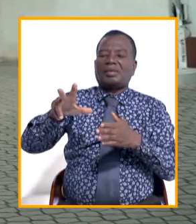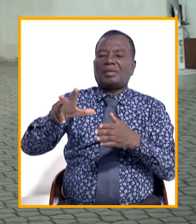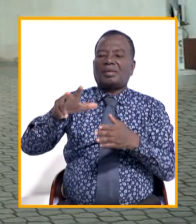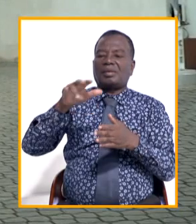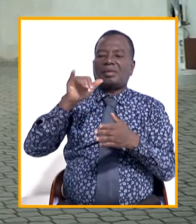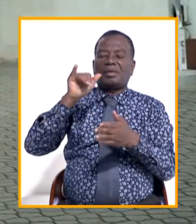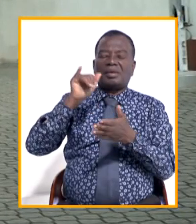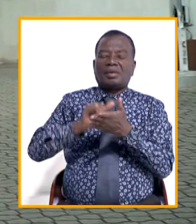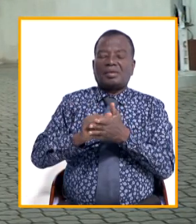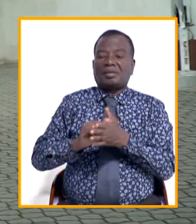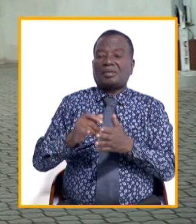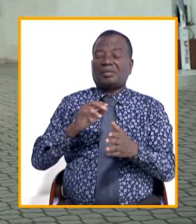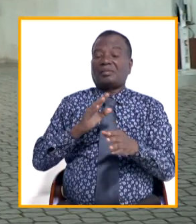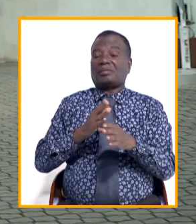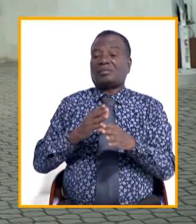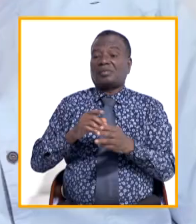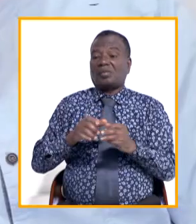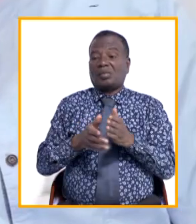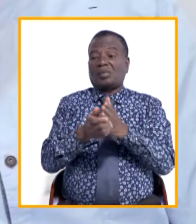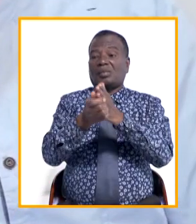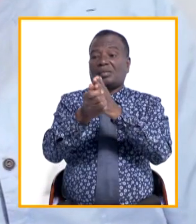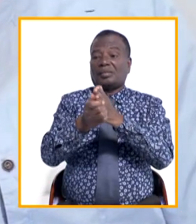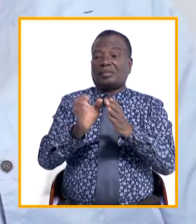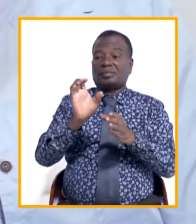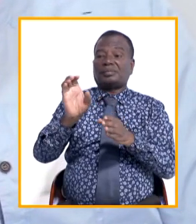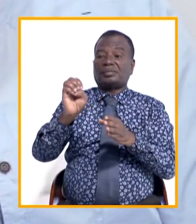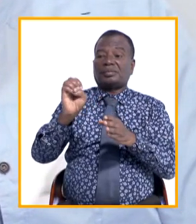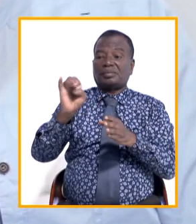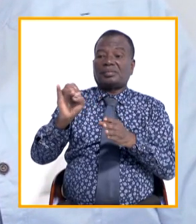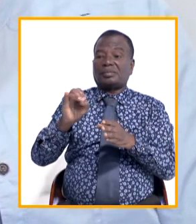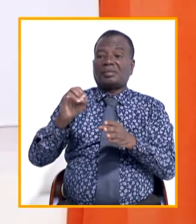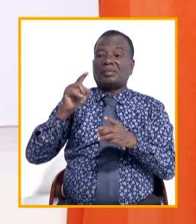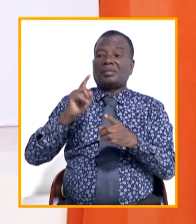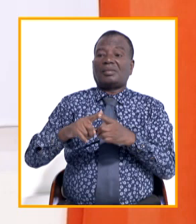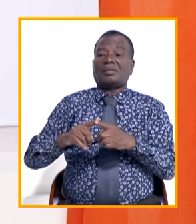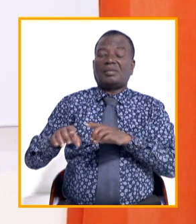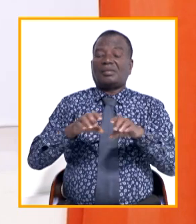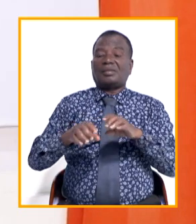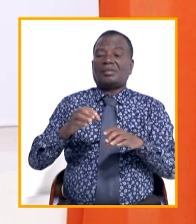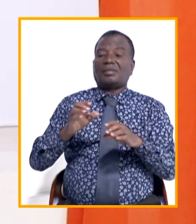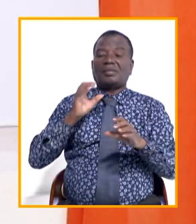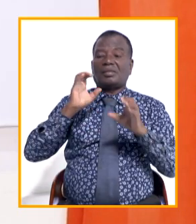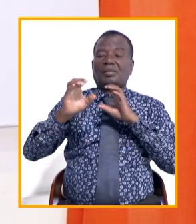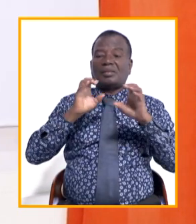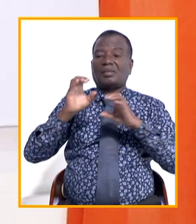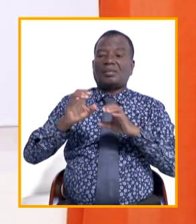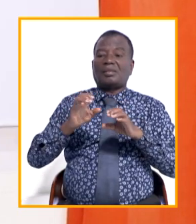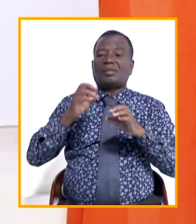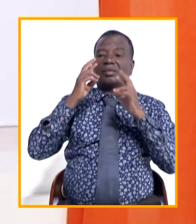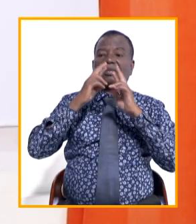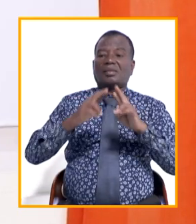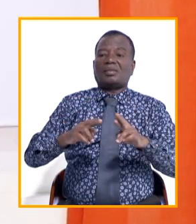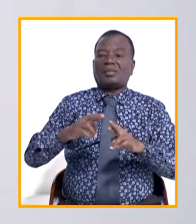Cette interpellation conduit la CEI à produire un communiqué pour rappeler les dispositions légales. Une